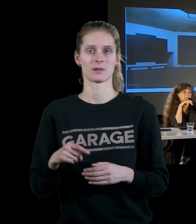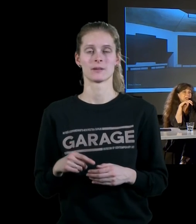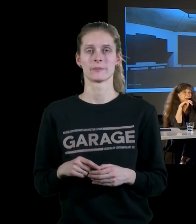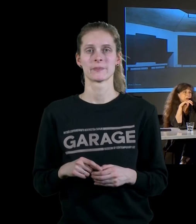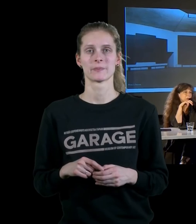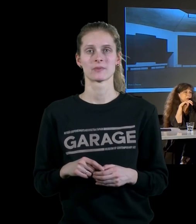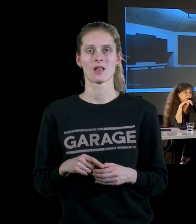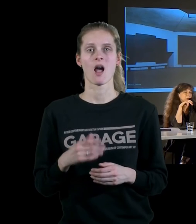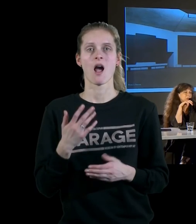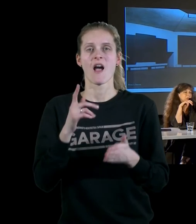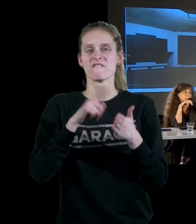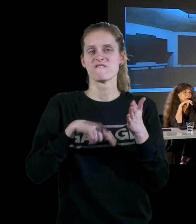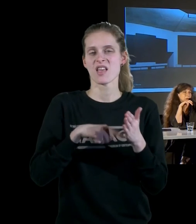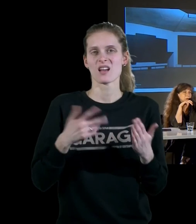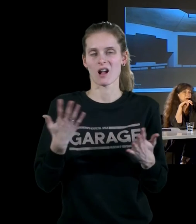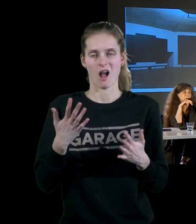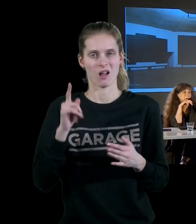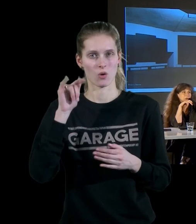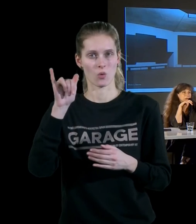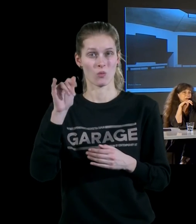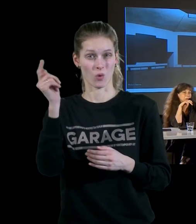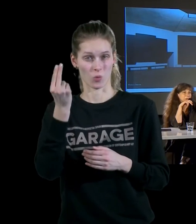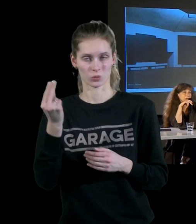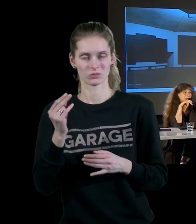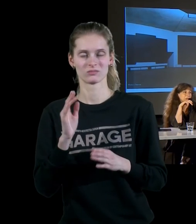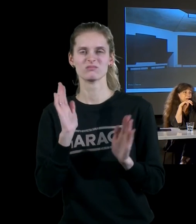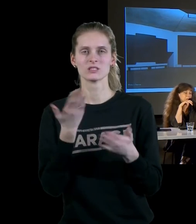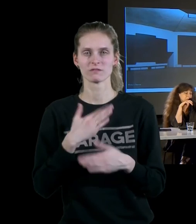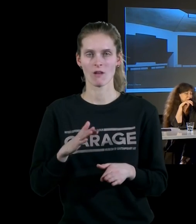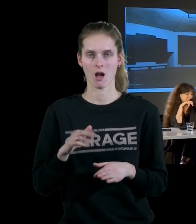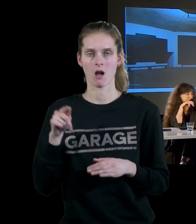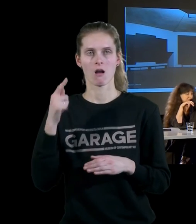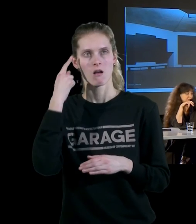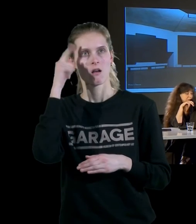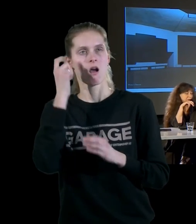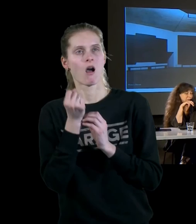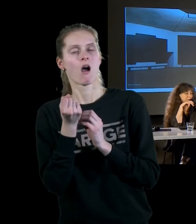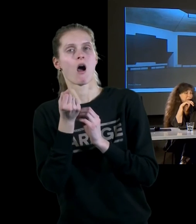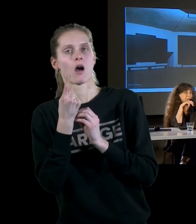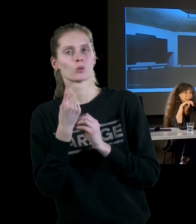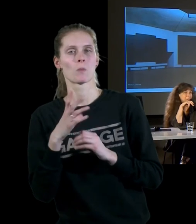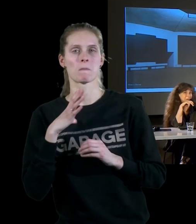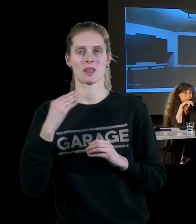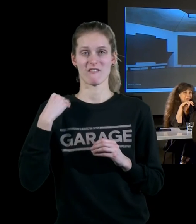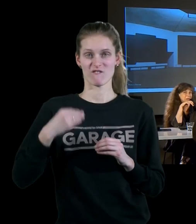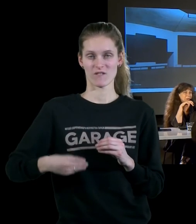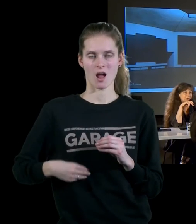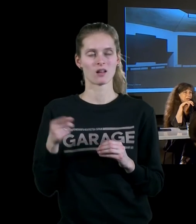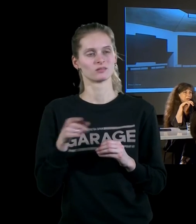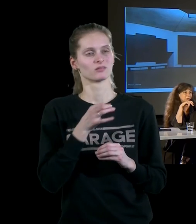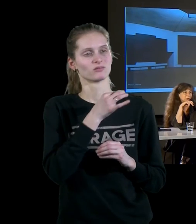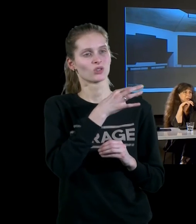Идея сделать эту капеллу Доминилам пришла после того, как они путешествовали по Франции вместе с очень примечательным